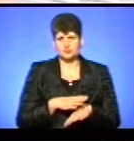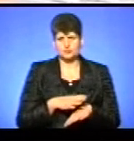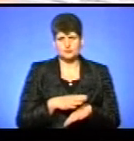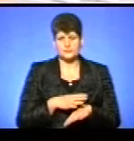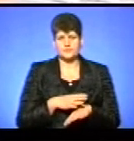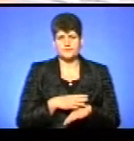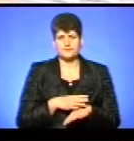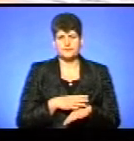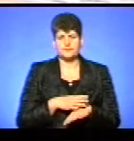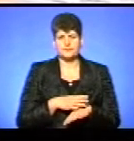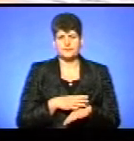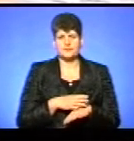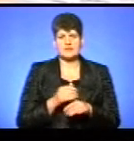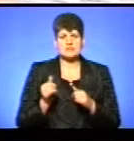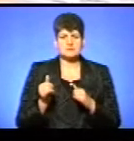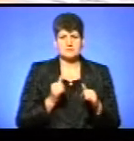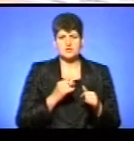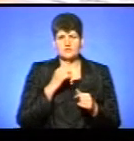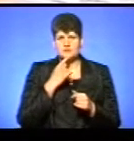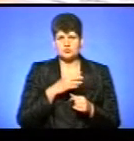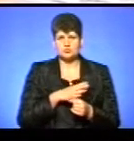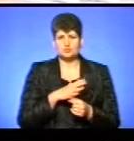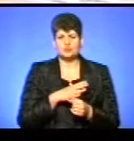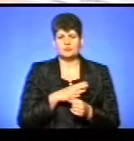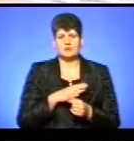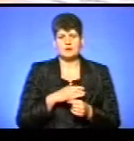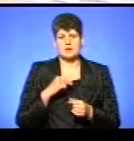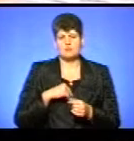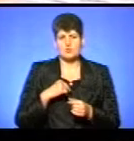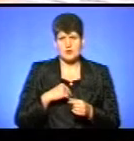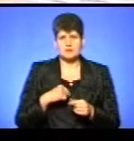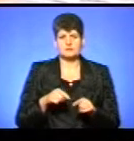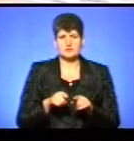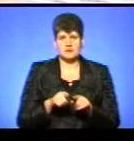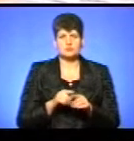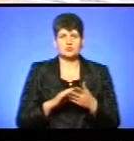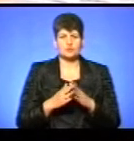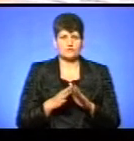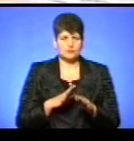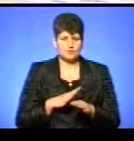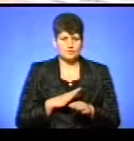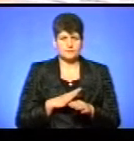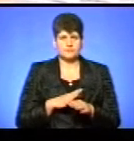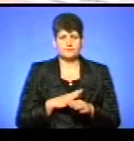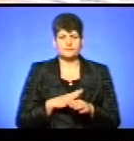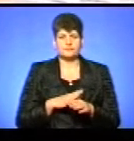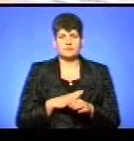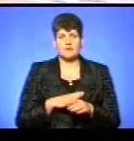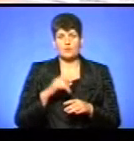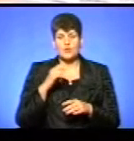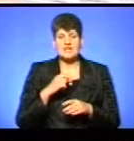важко було з забезпеченням, важко було зі всім. Та й з моральним становищем, тому що якби, в Україні